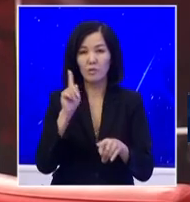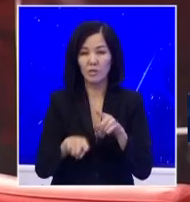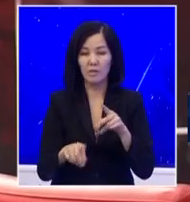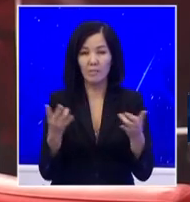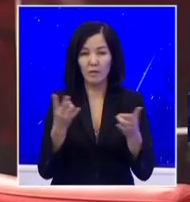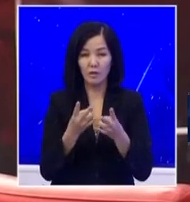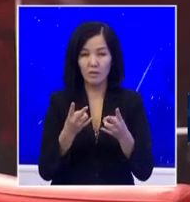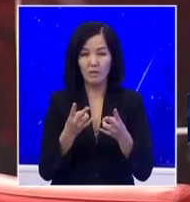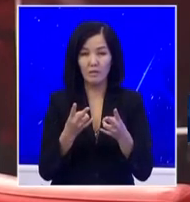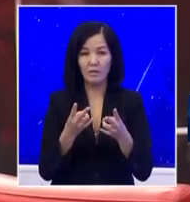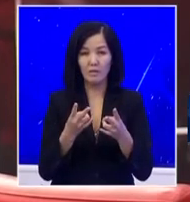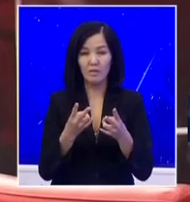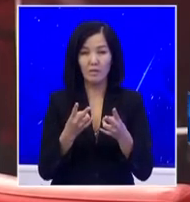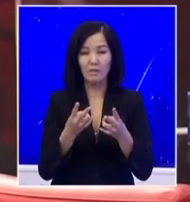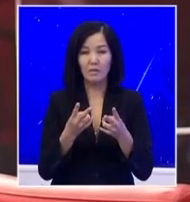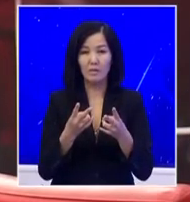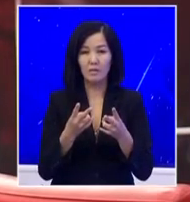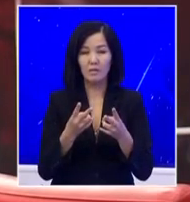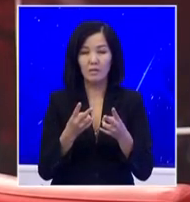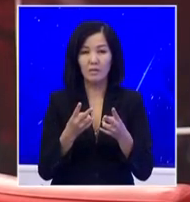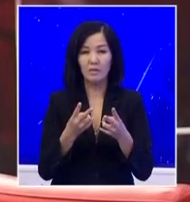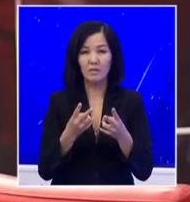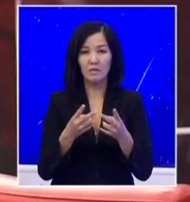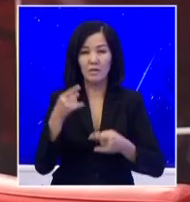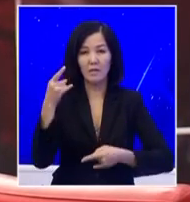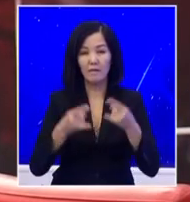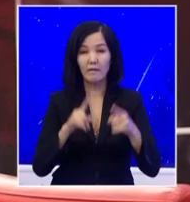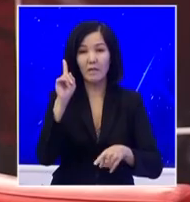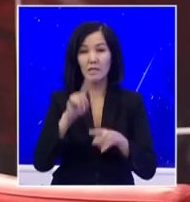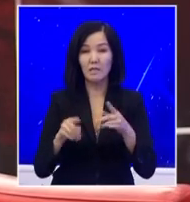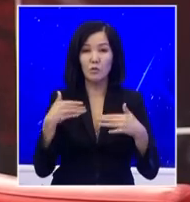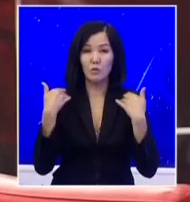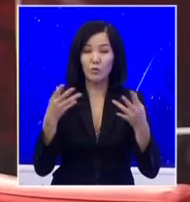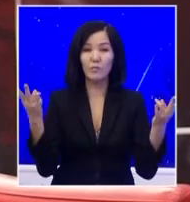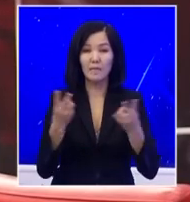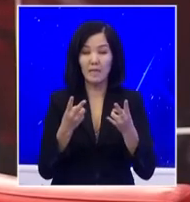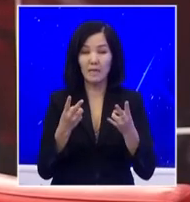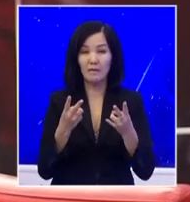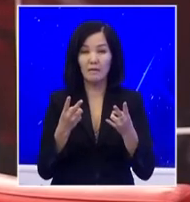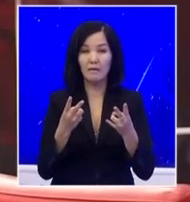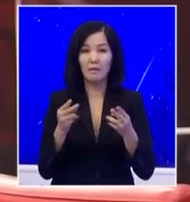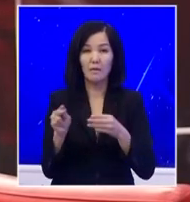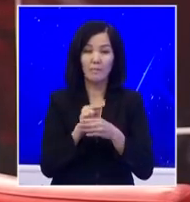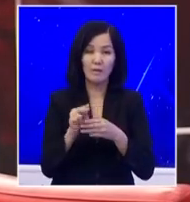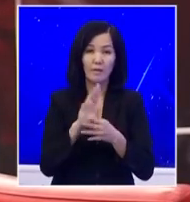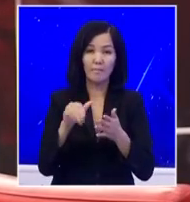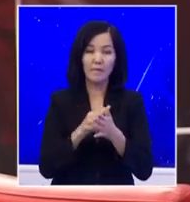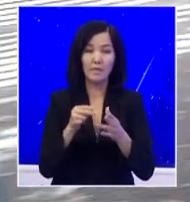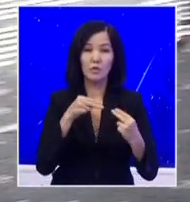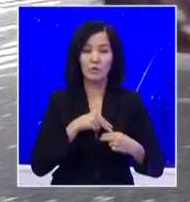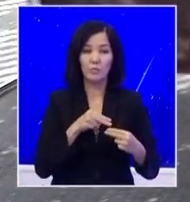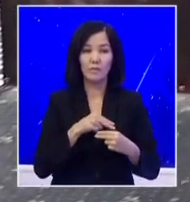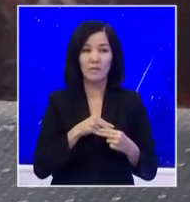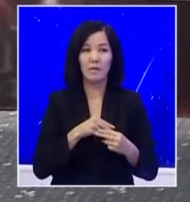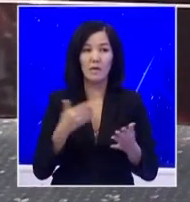етіледі. Шапшаңдық, жылдамдық, эфирге үлгеру деген сияқты бейне инженердің ең басты жұмысы осы.